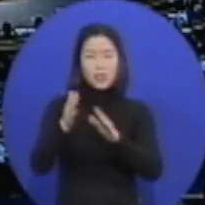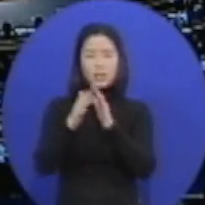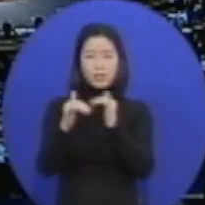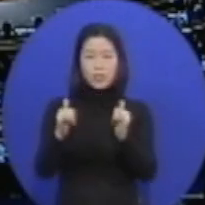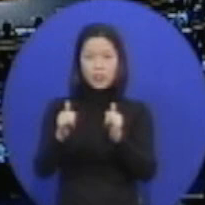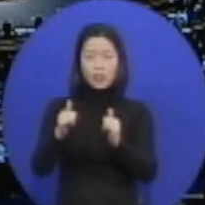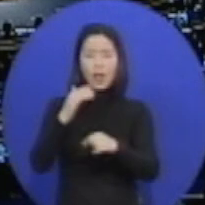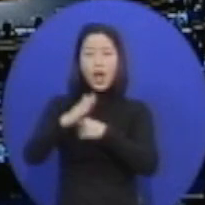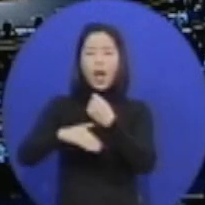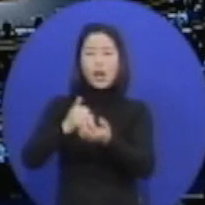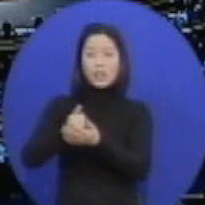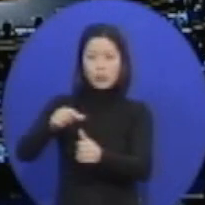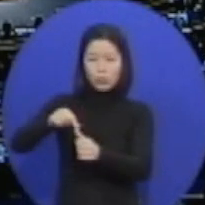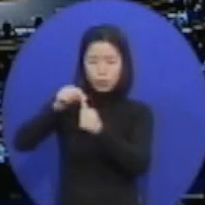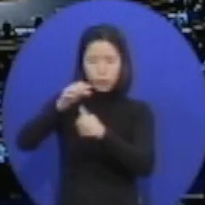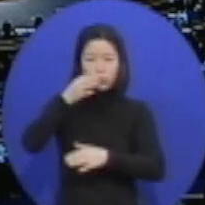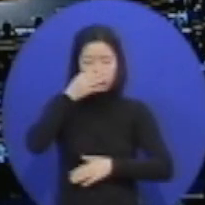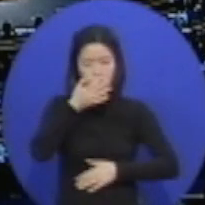주시겠어요